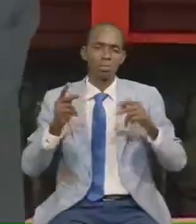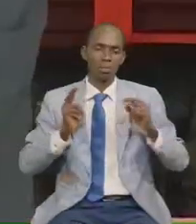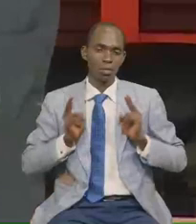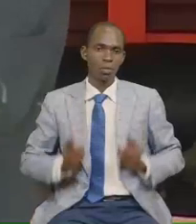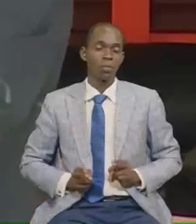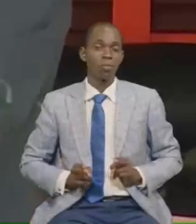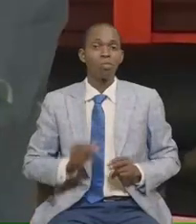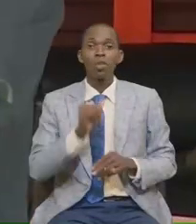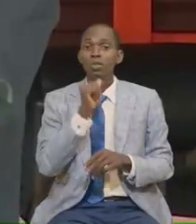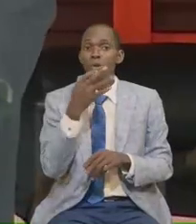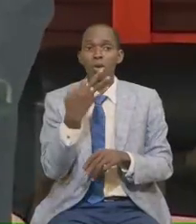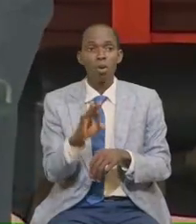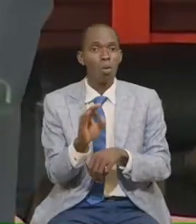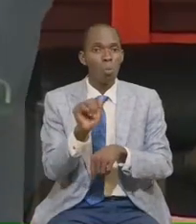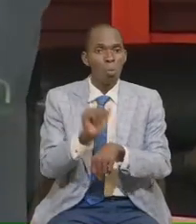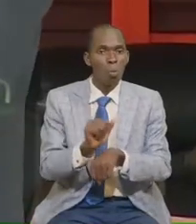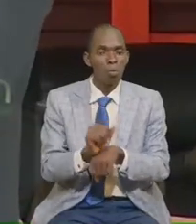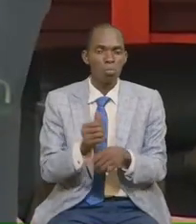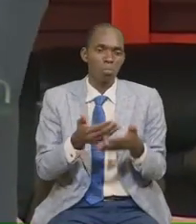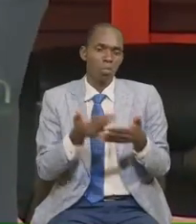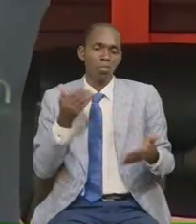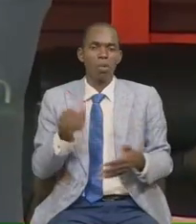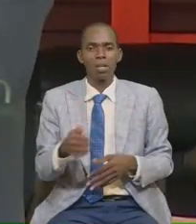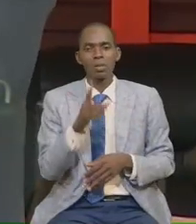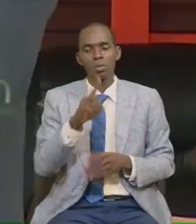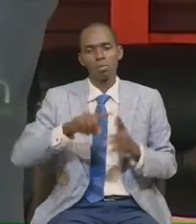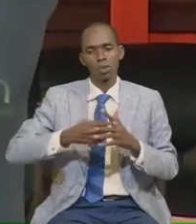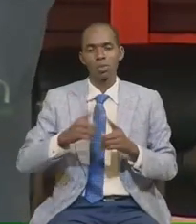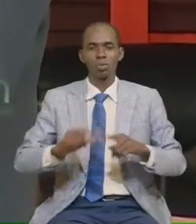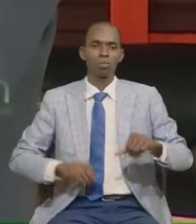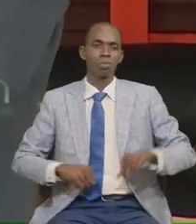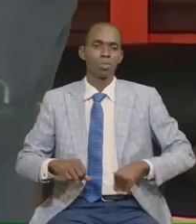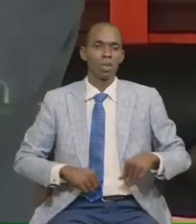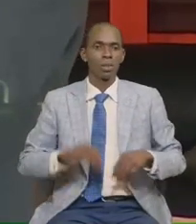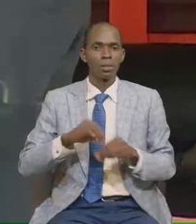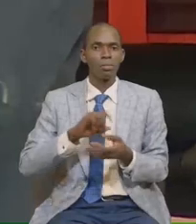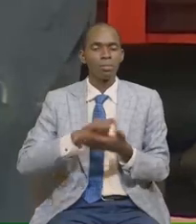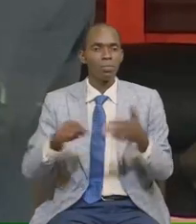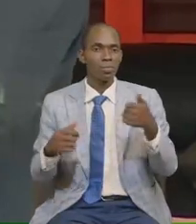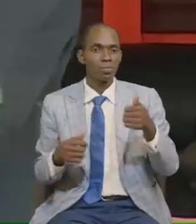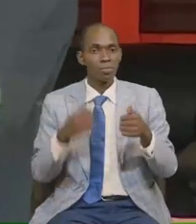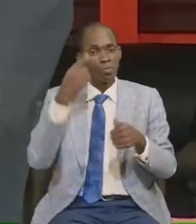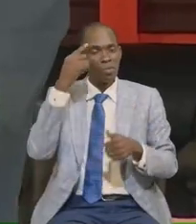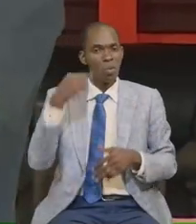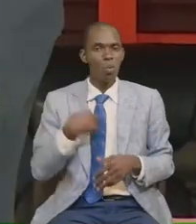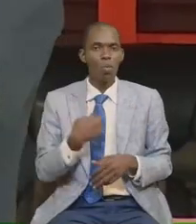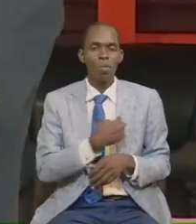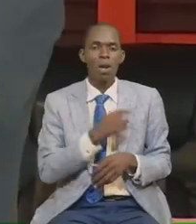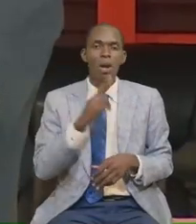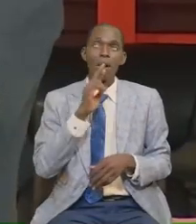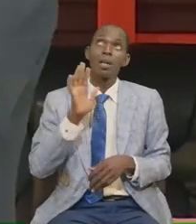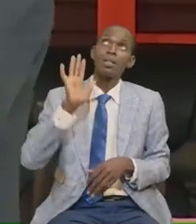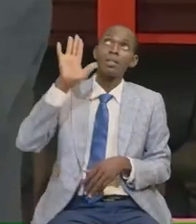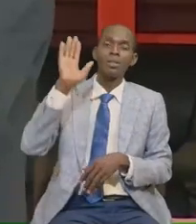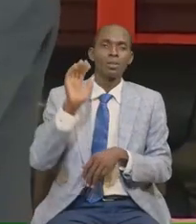Ce n'est point par les œuvres afin que personne ne se glorifie. Verset 10. Car nous sommes son ouvrage, ayant